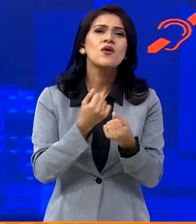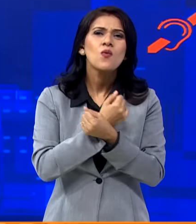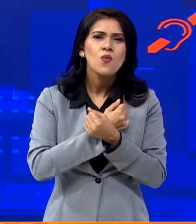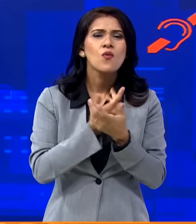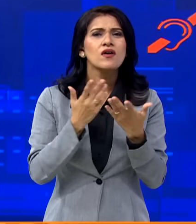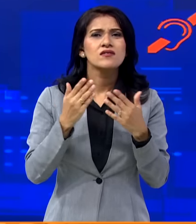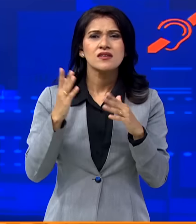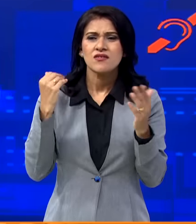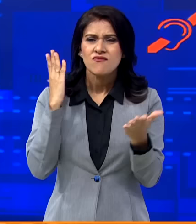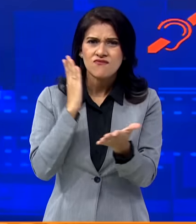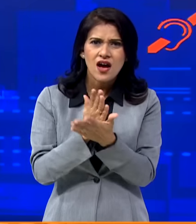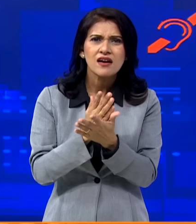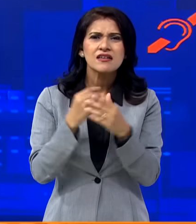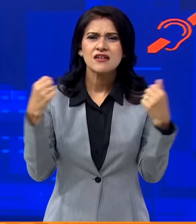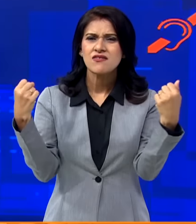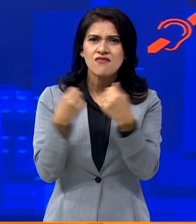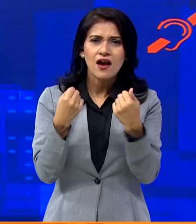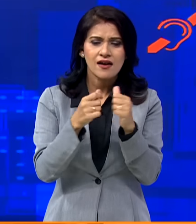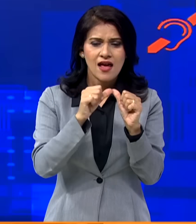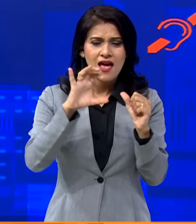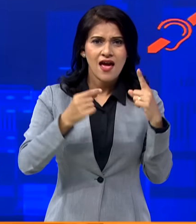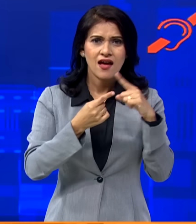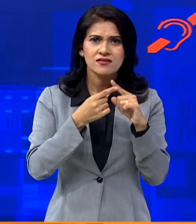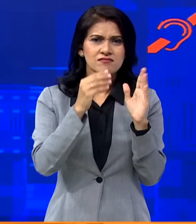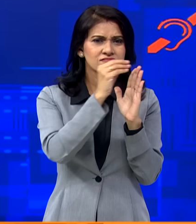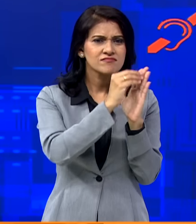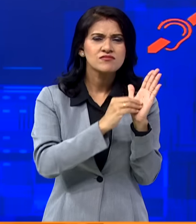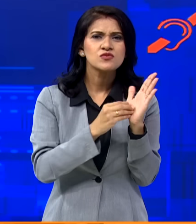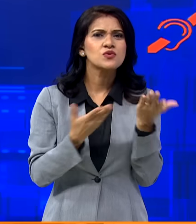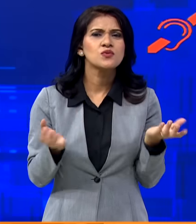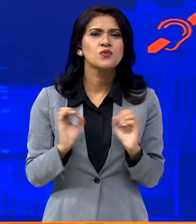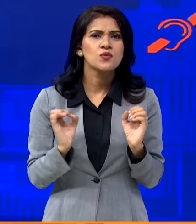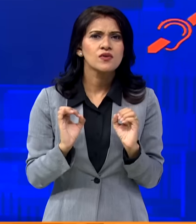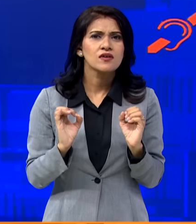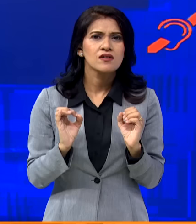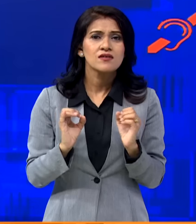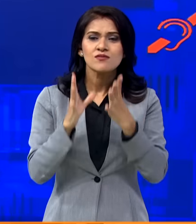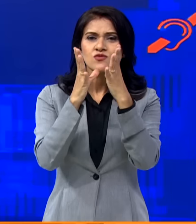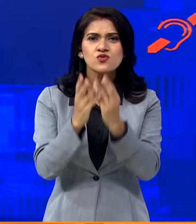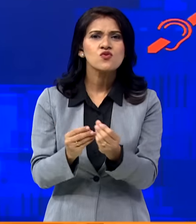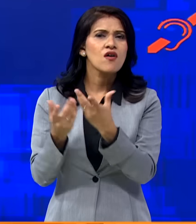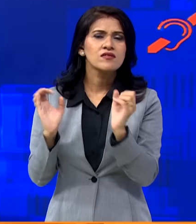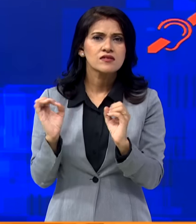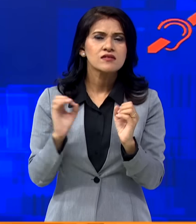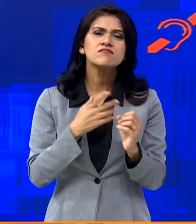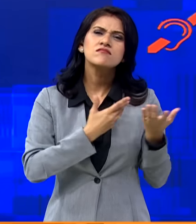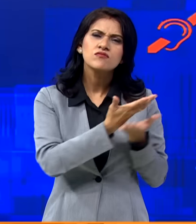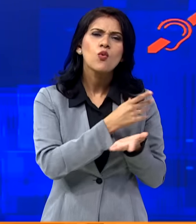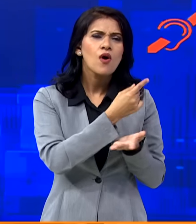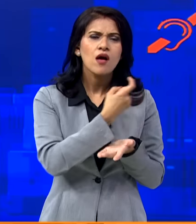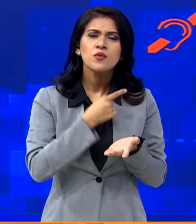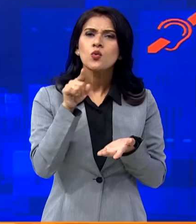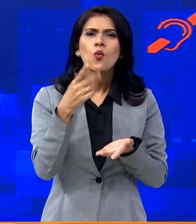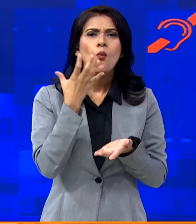होती हैं एक्ट में नहीं होती इसीलिए यह सांप्रदायिक सद्भाव आ नहीं रहा है तो उन्होंने मुझसे पूछा आचार्य जी आप क्या चाहते